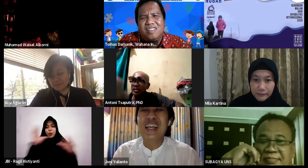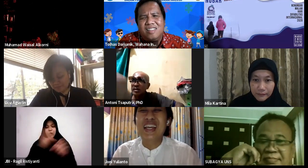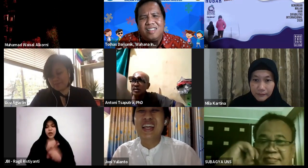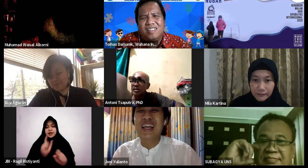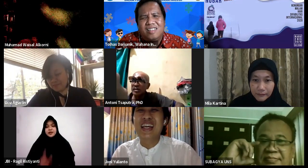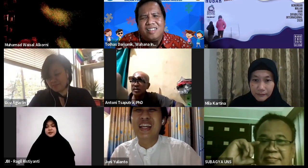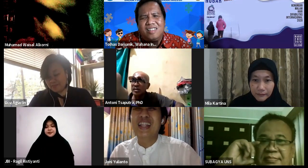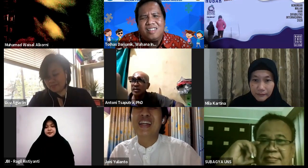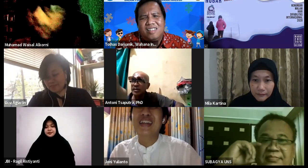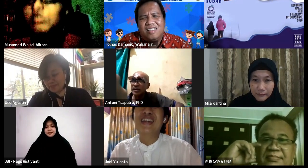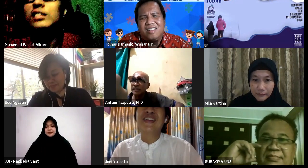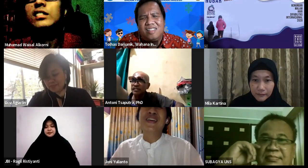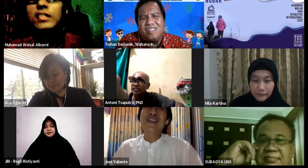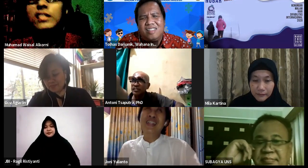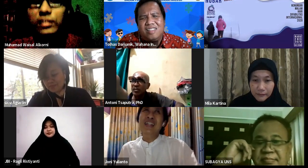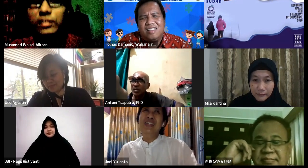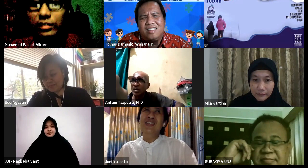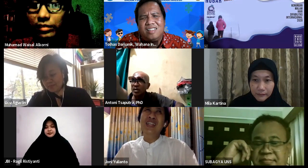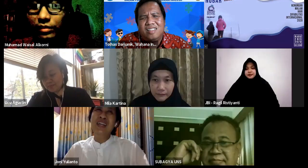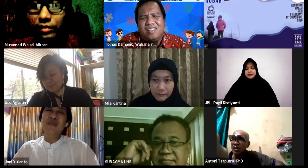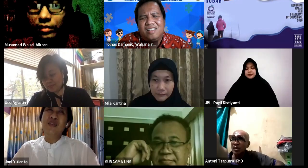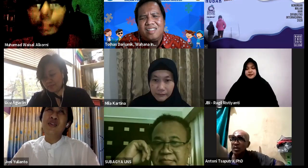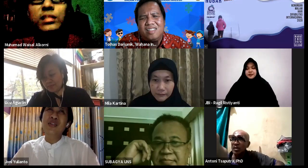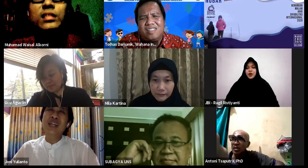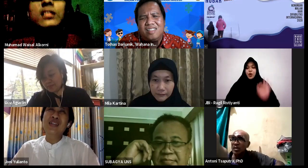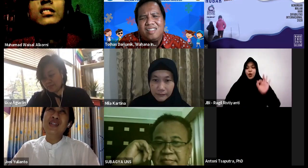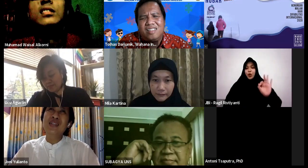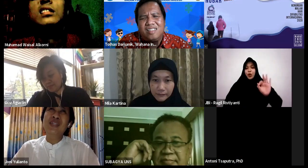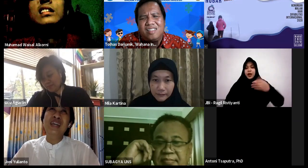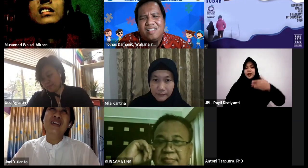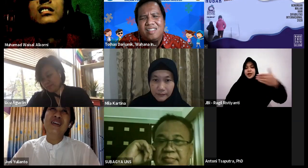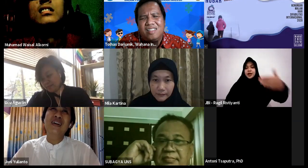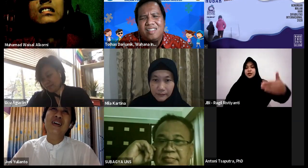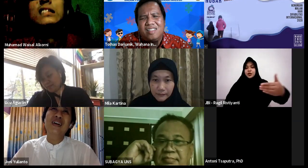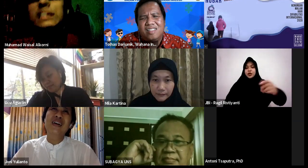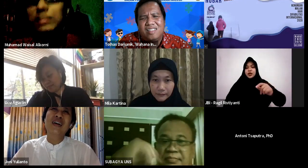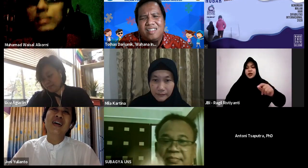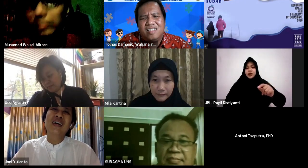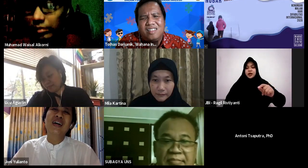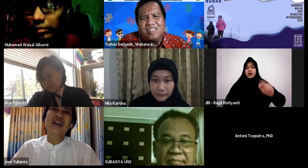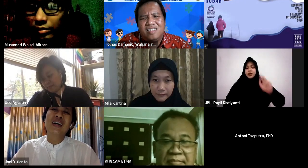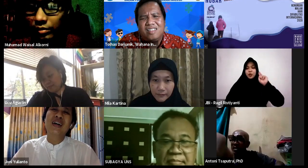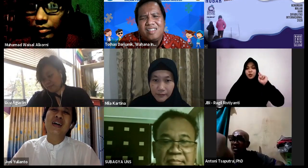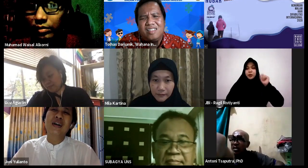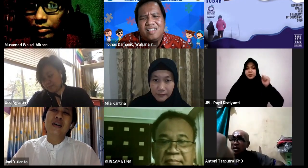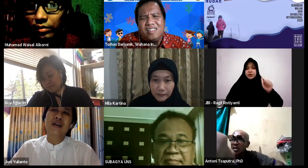ya Oke selanjutnya udah Anthony sudah bisa